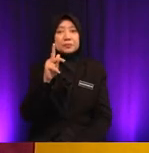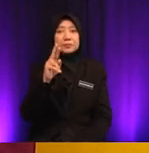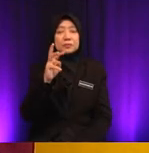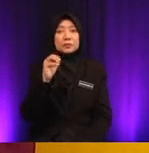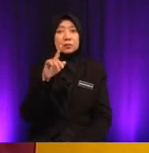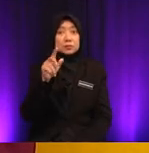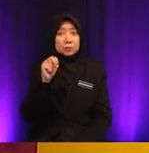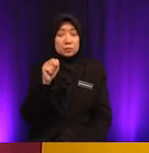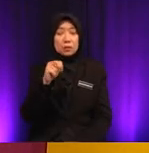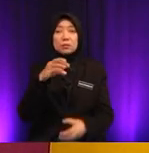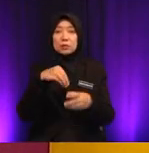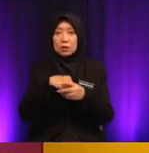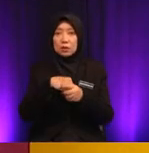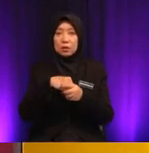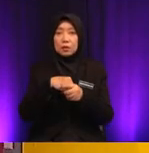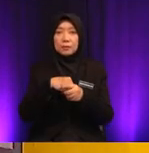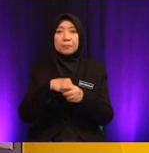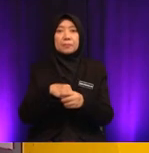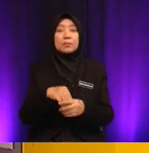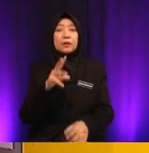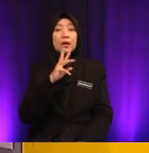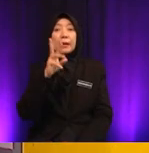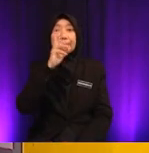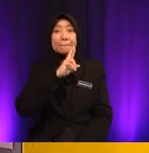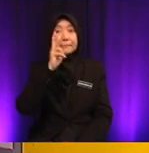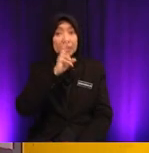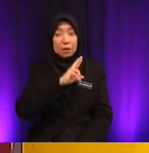dalam kode yang berwarna merah